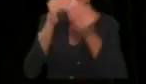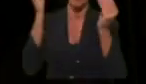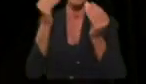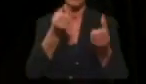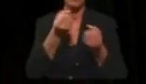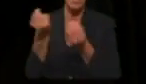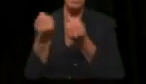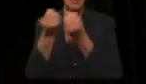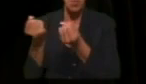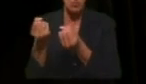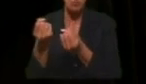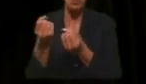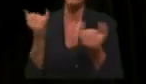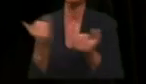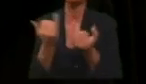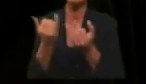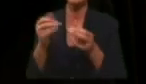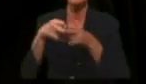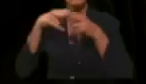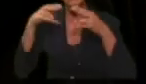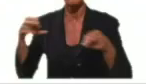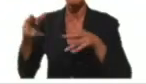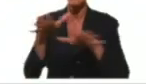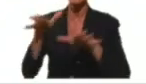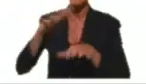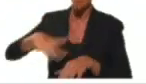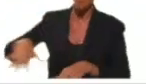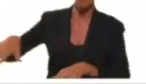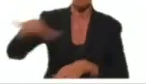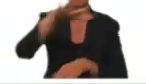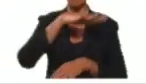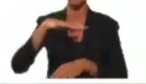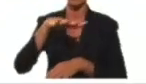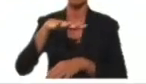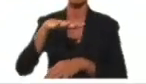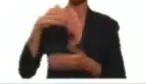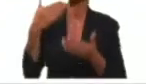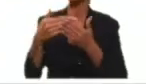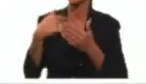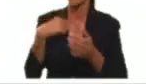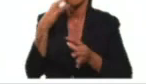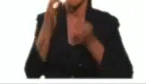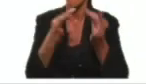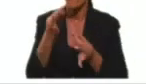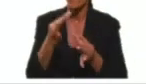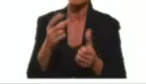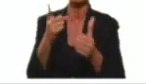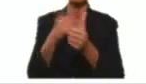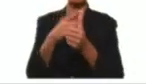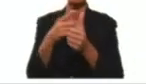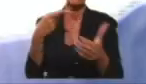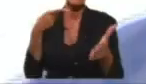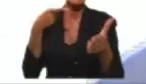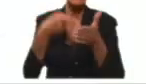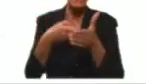transportu w ramach miejskich obszarów funkcjonalnych. Mówię o tym narzędziu z dwóch powodów. Po pierwsze dlatego, że jego cele